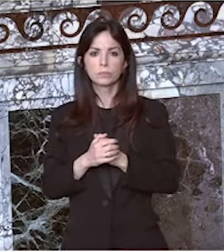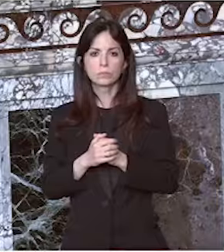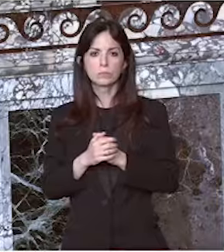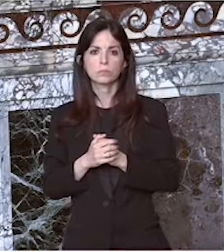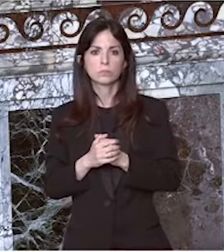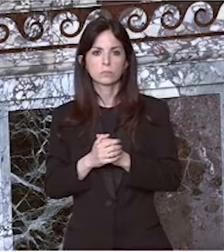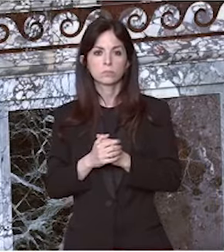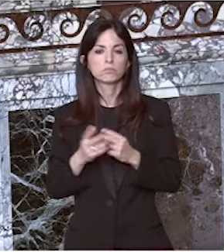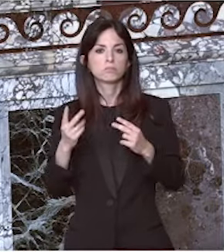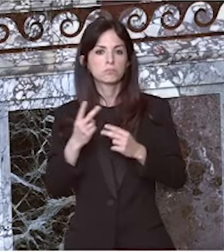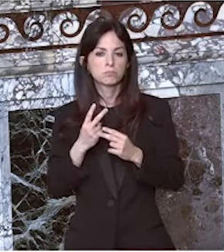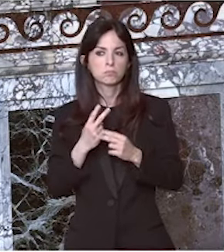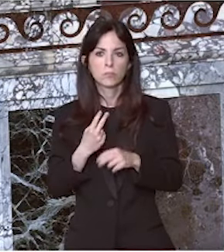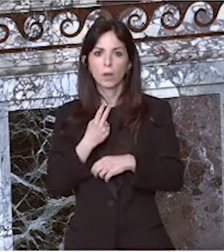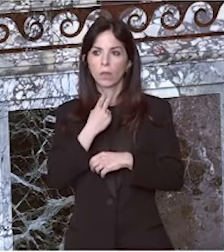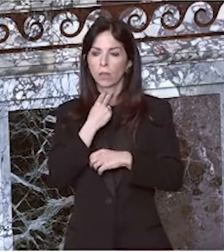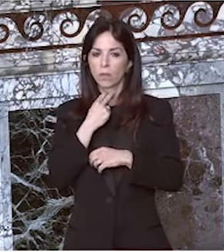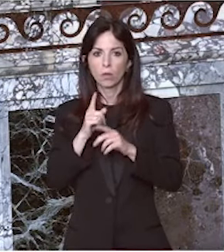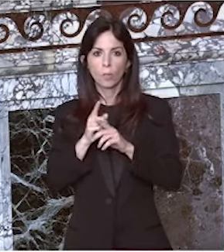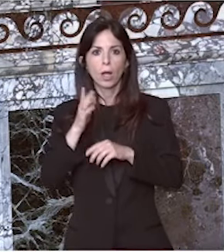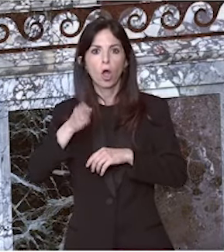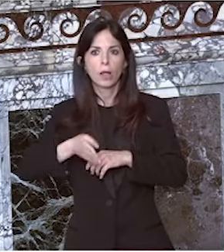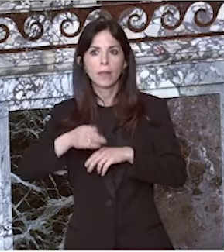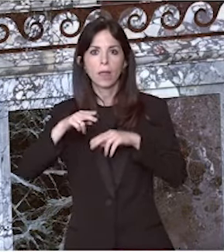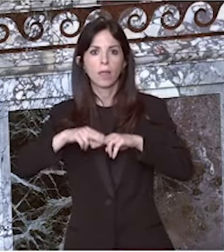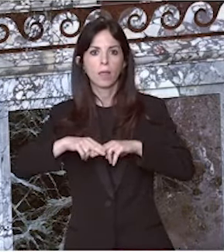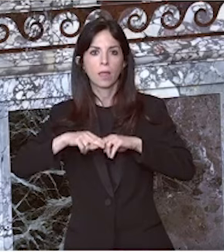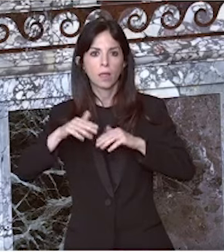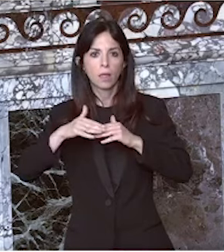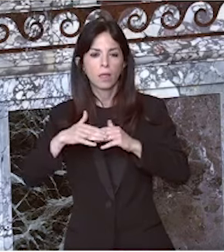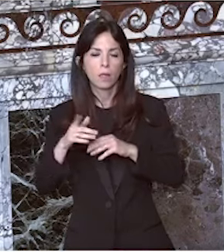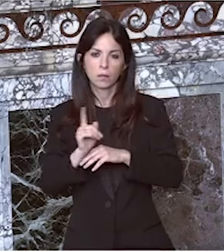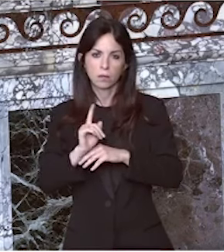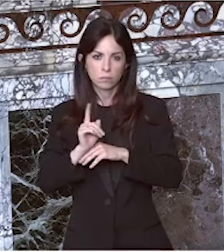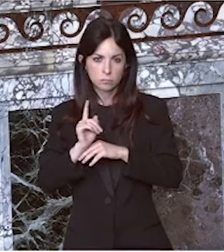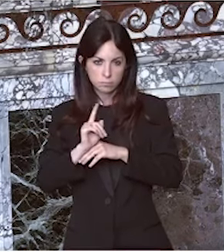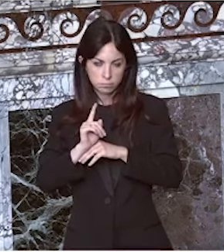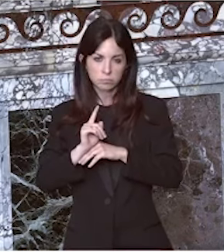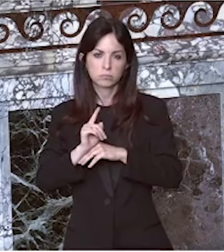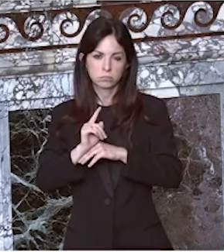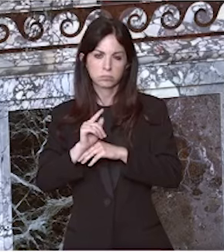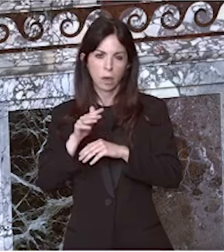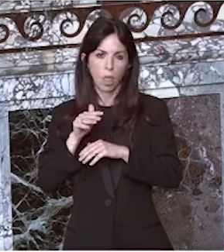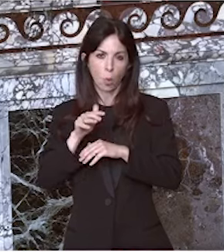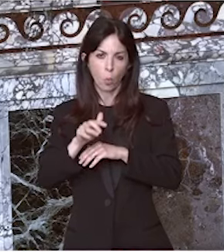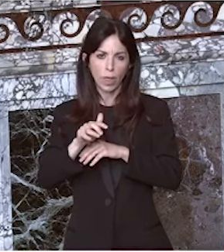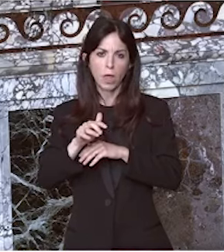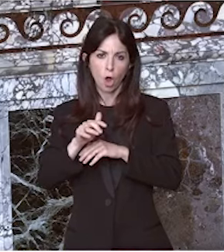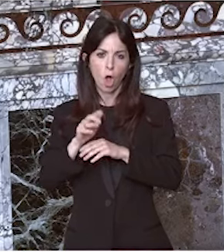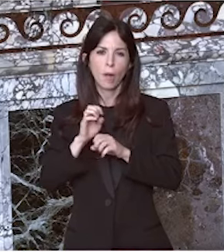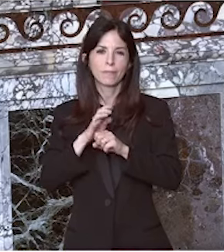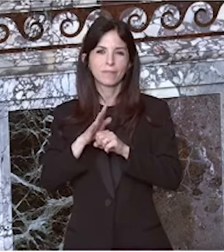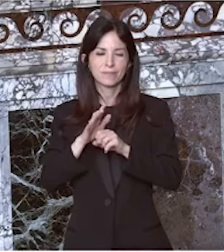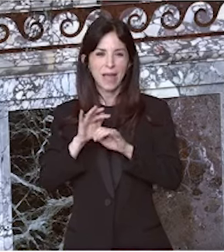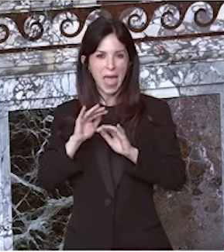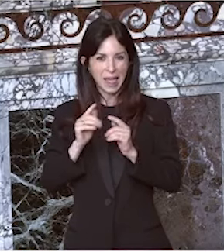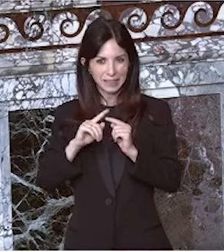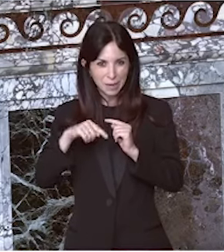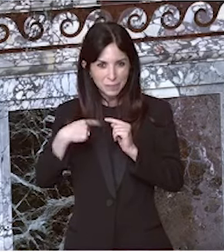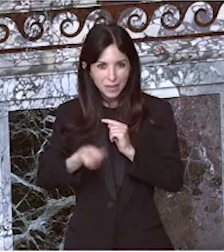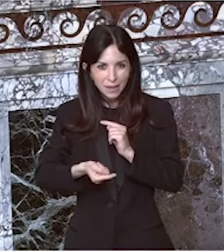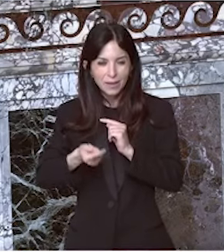Non siamo tuttavia condannati alla stagnazione. La ripresa registrata dopo la crisi pandemica è stata superiore